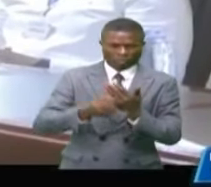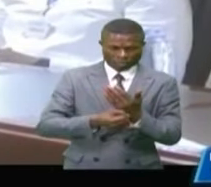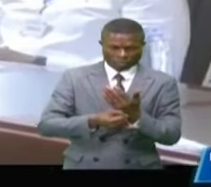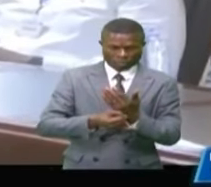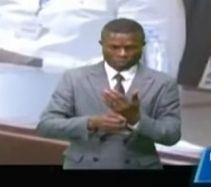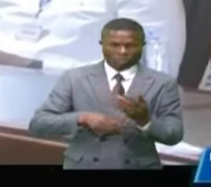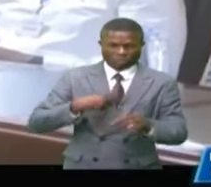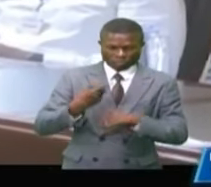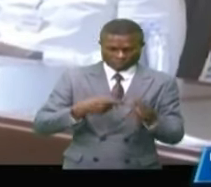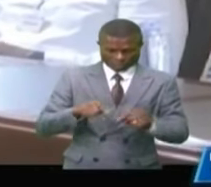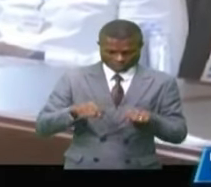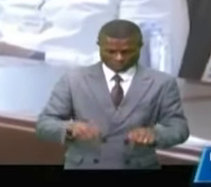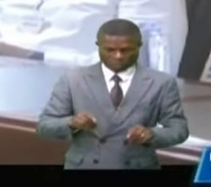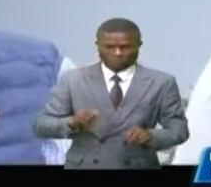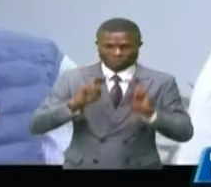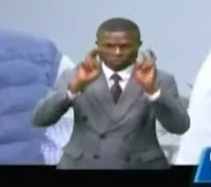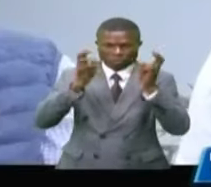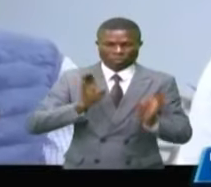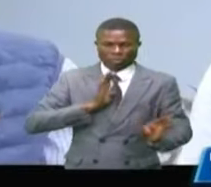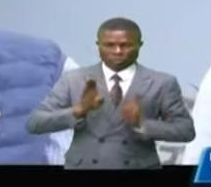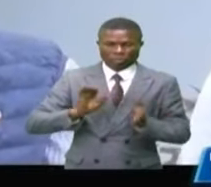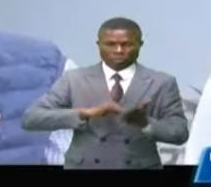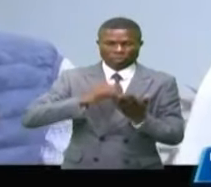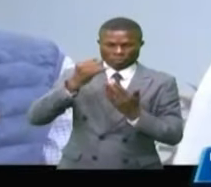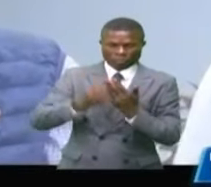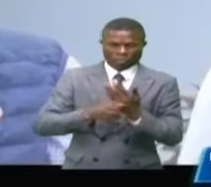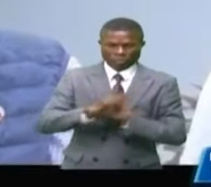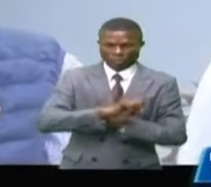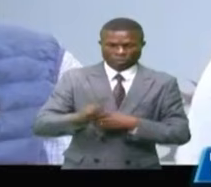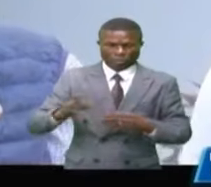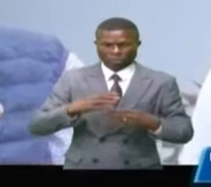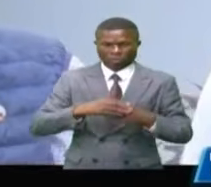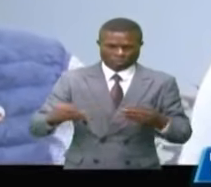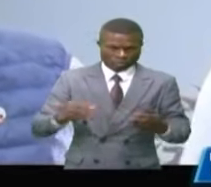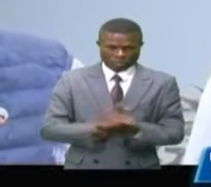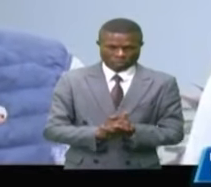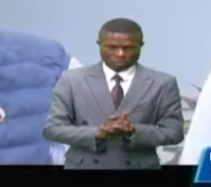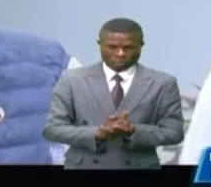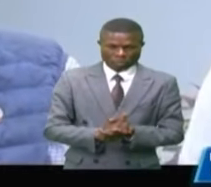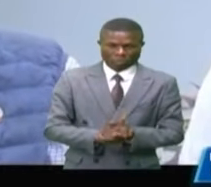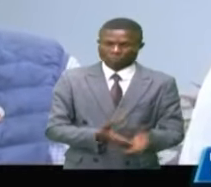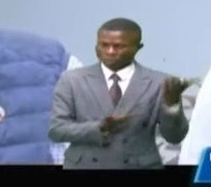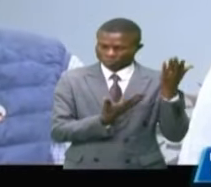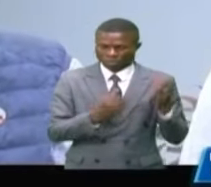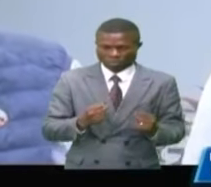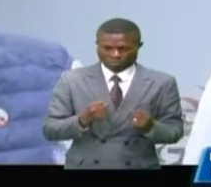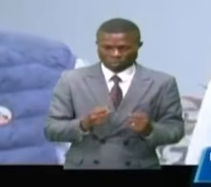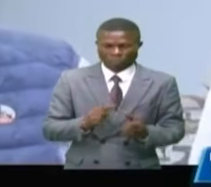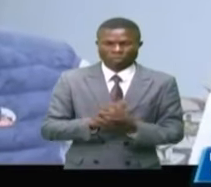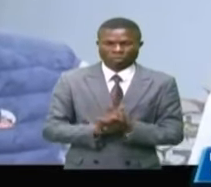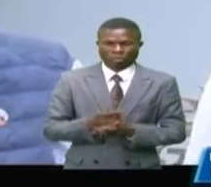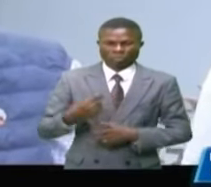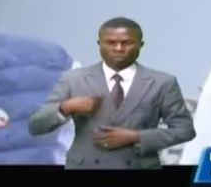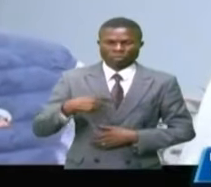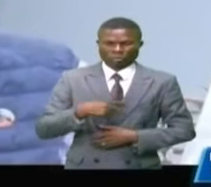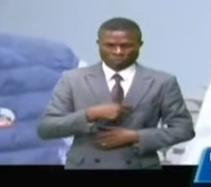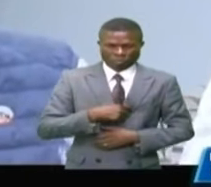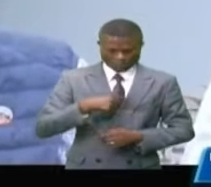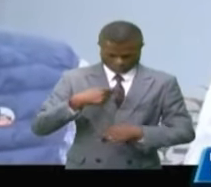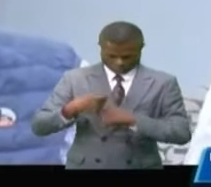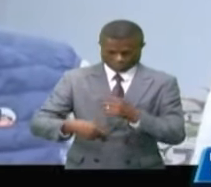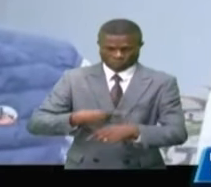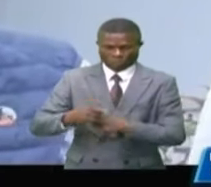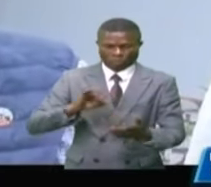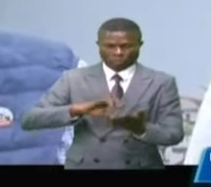de développer ici à Bounia. C'est un projet de 8 MW solaire photovoltaïque. Alors nous avons commencé